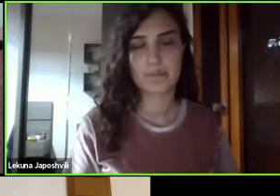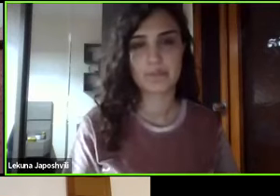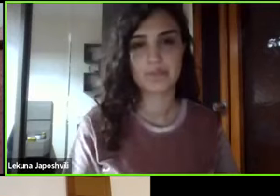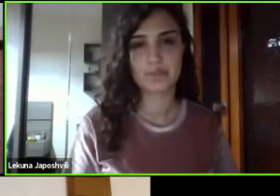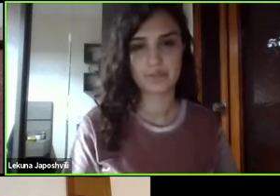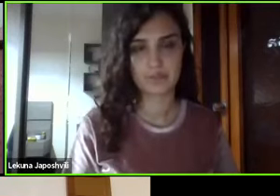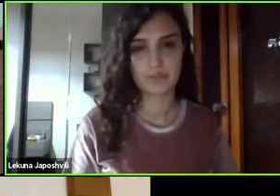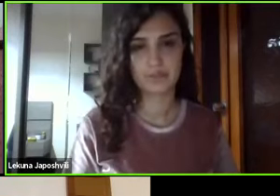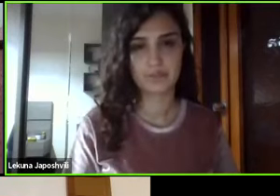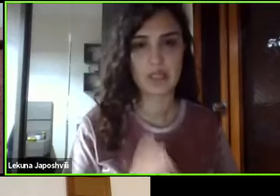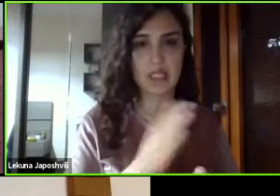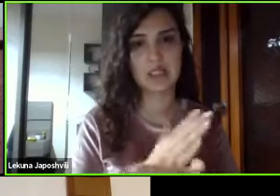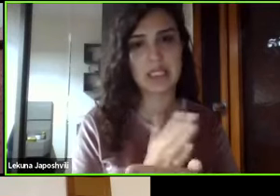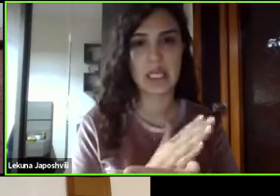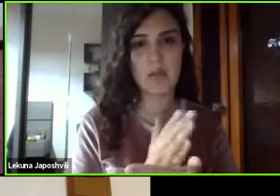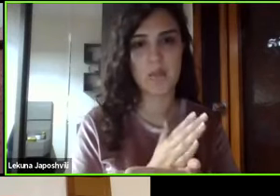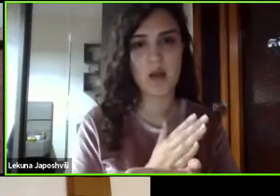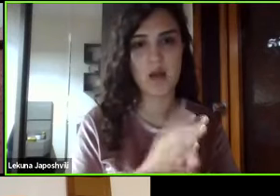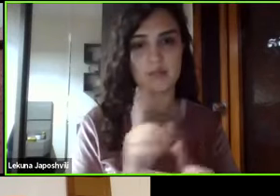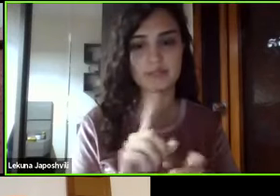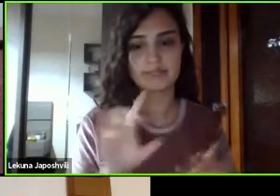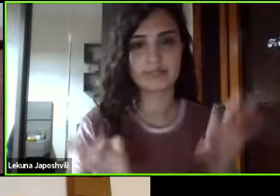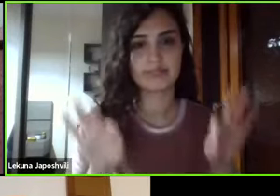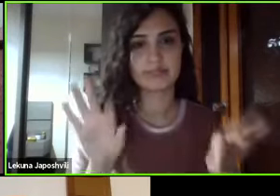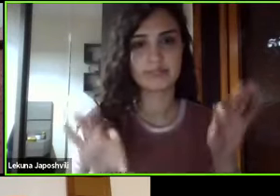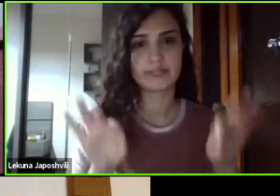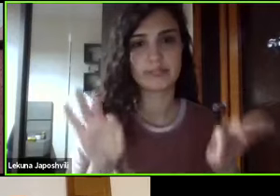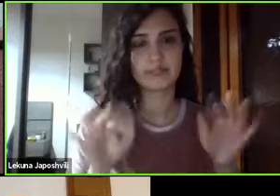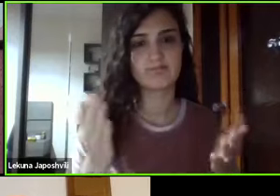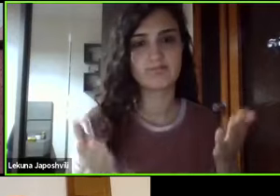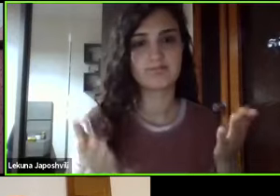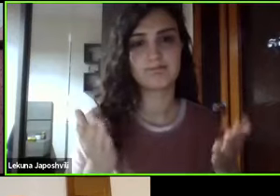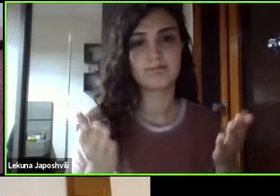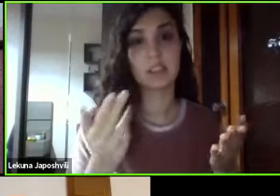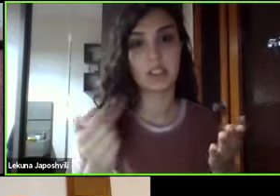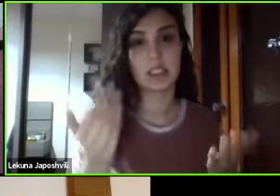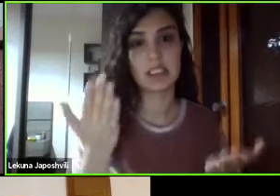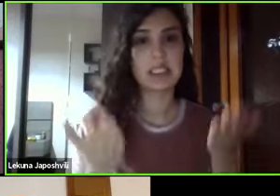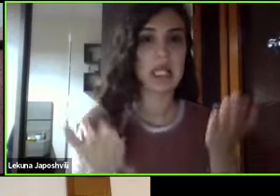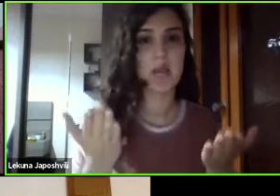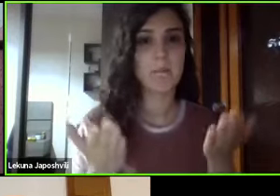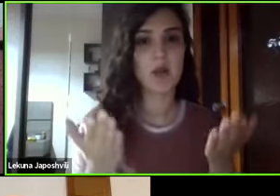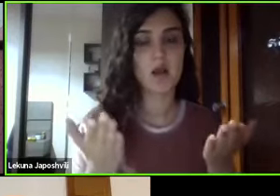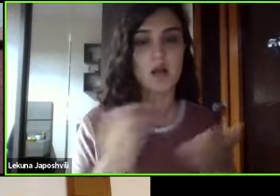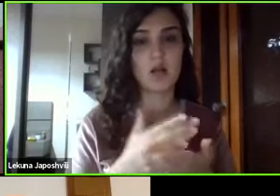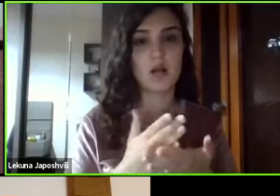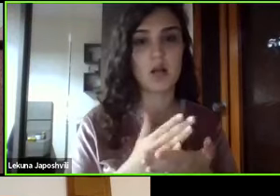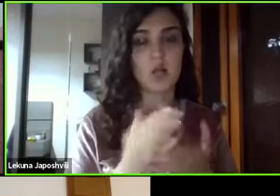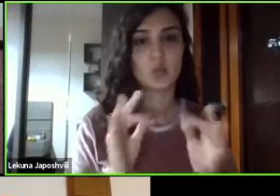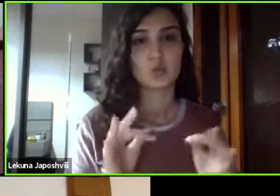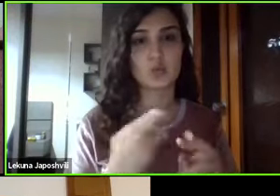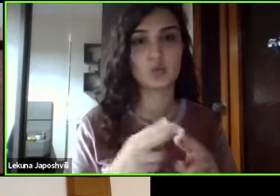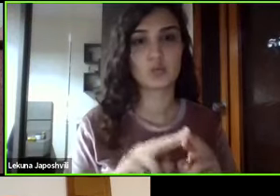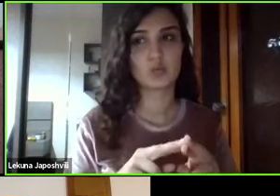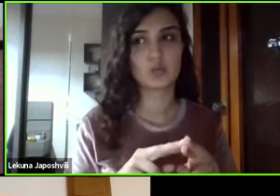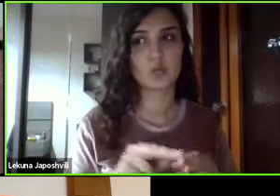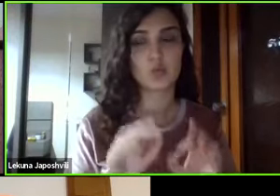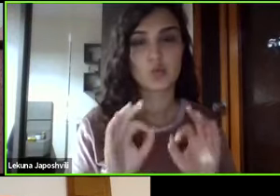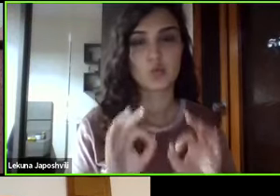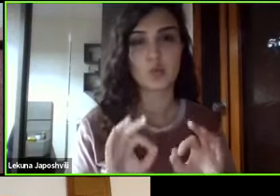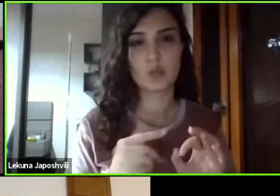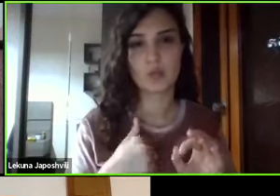ბატონო, დილემაა ხო რეალურად, რომელსაც ესეთი დილემაა, დიახ, აი ზუსტად ამ სიტყვა მე უთებ